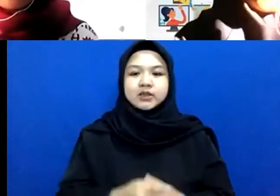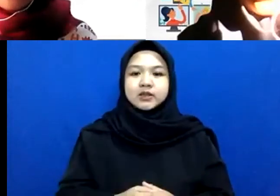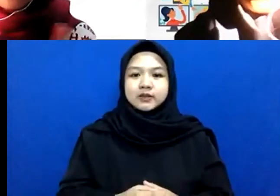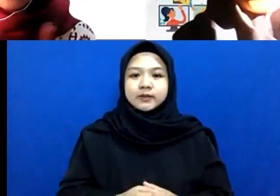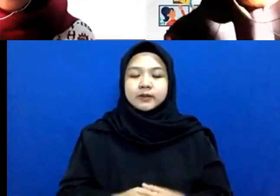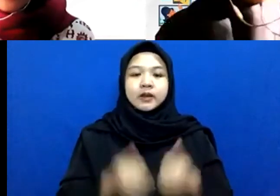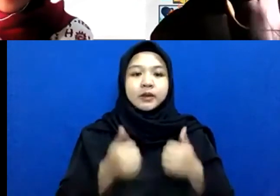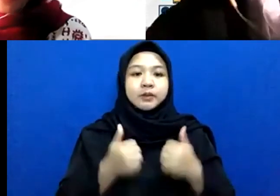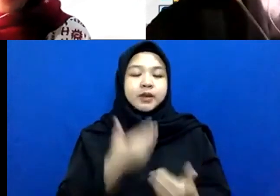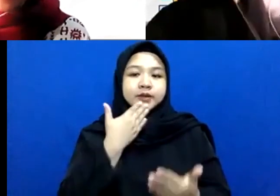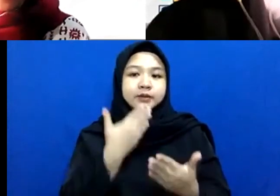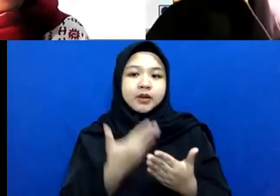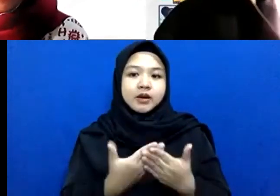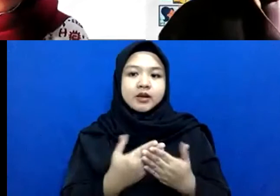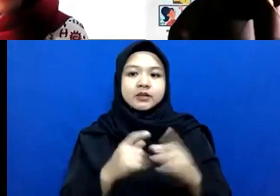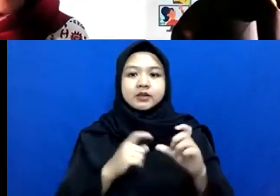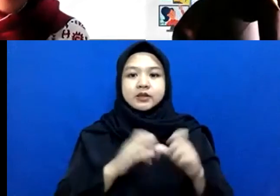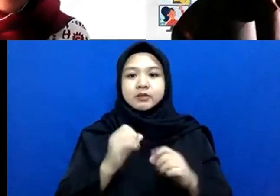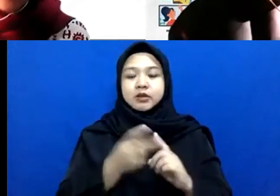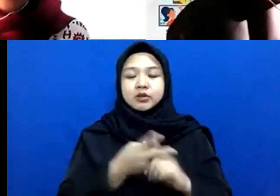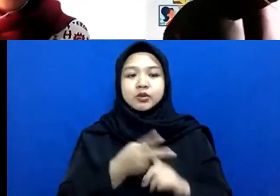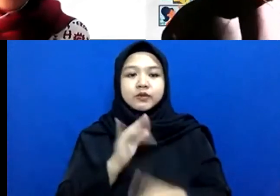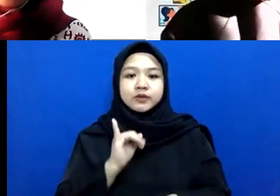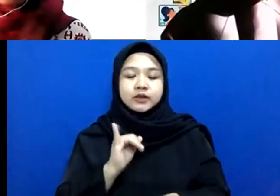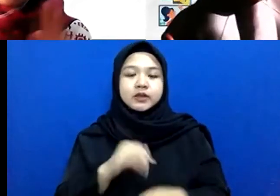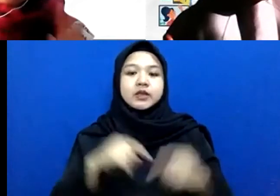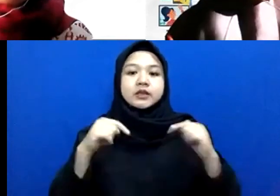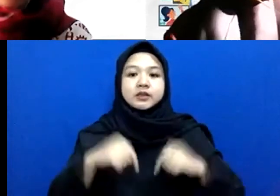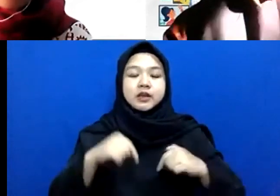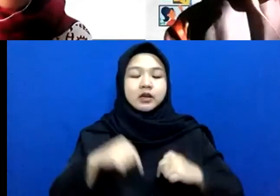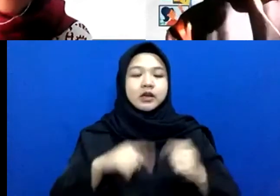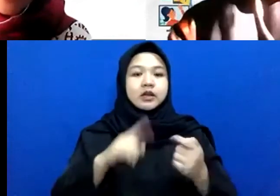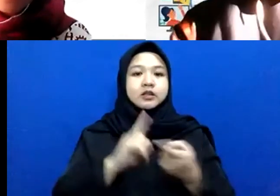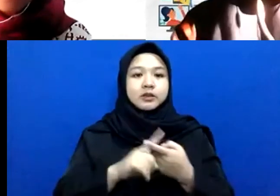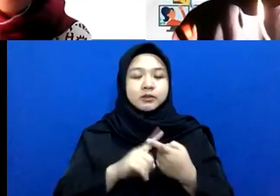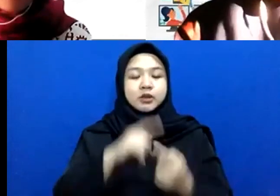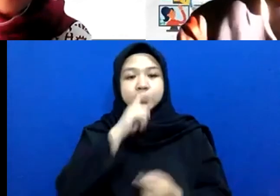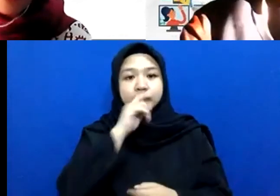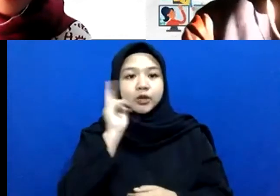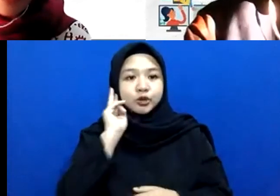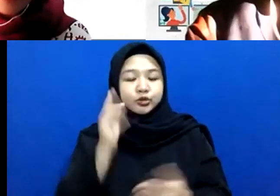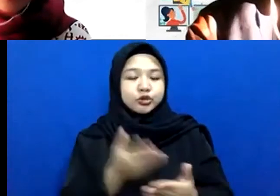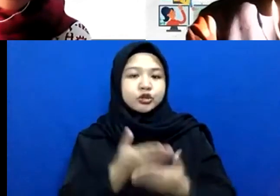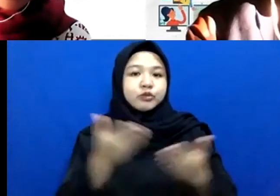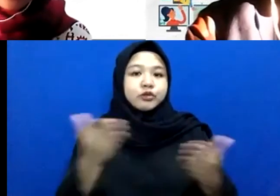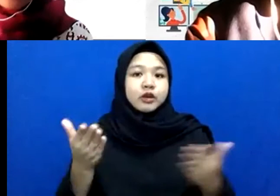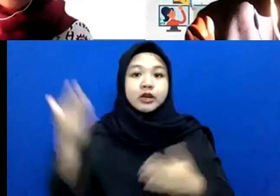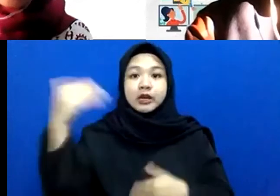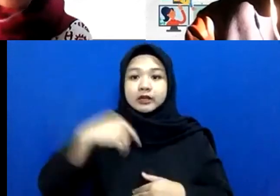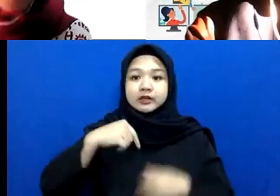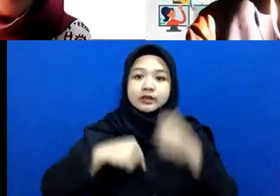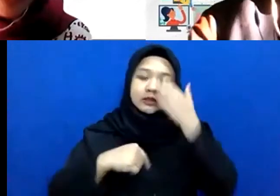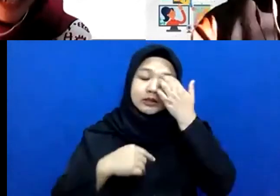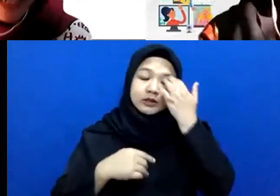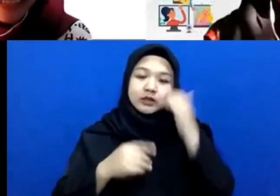Baik, terima kasih sekali Mbak Sofi. Nah, sekarang teman-teman, Bapak Ibu semuanya yang hadir di sini,